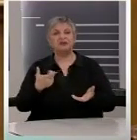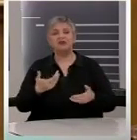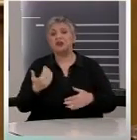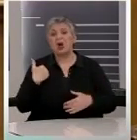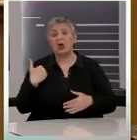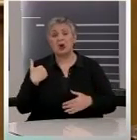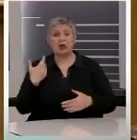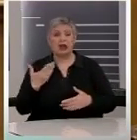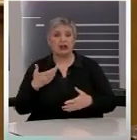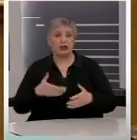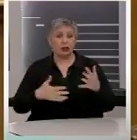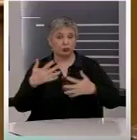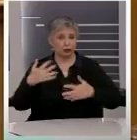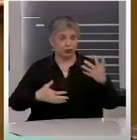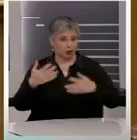μας ρωτάτε.